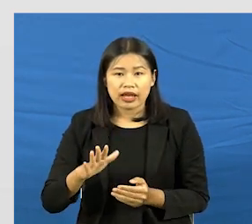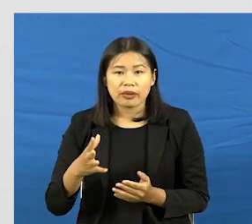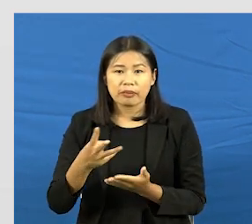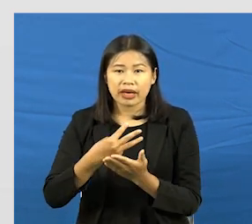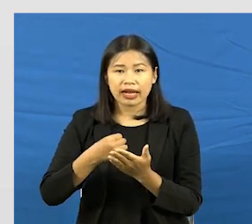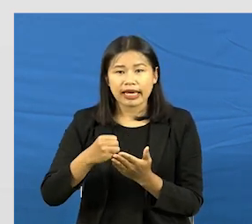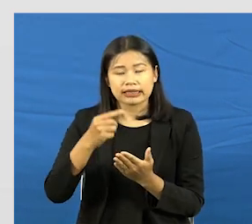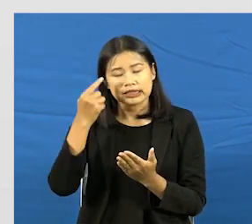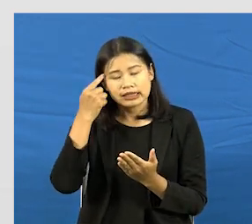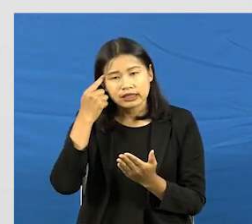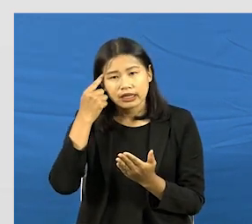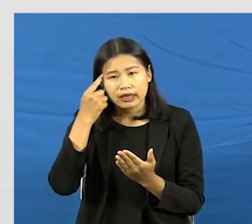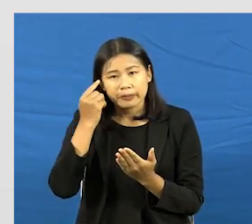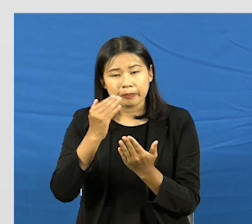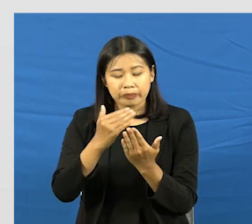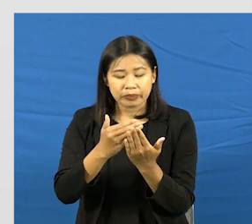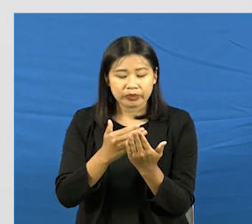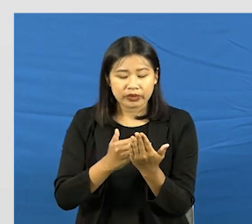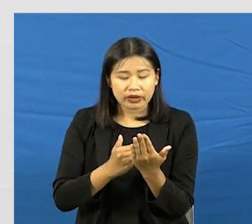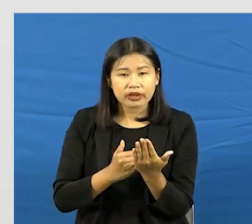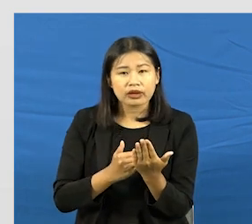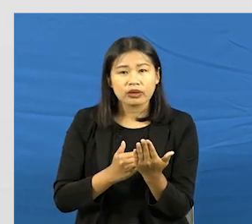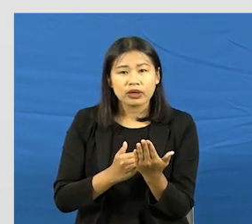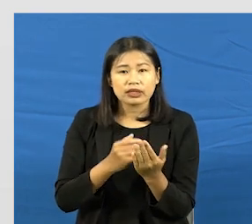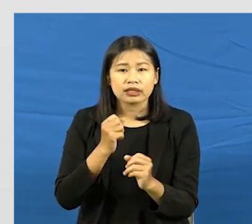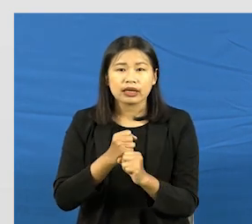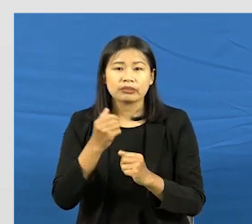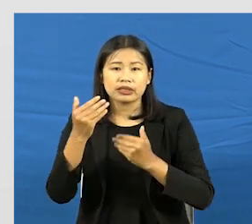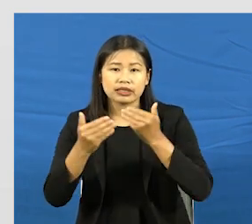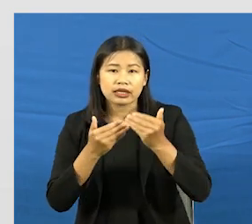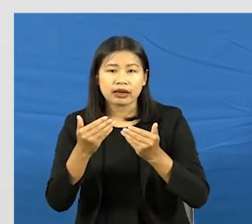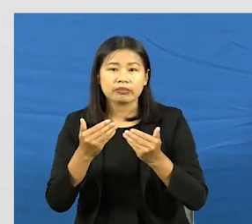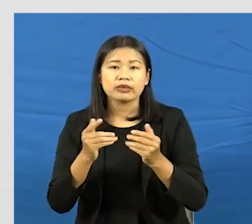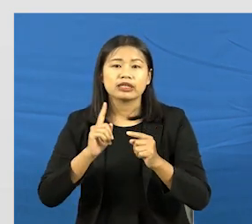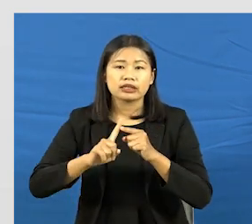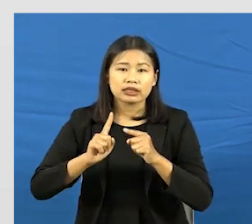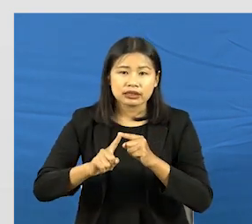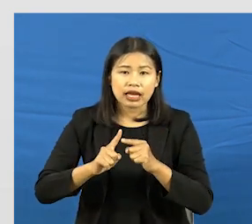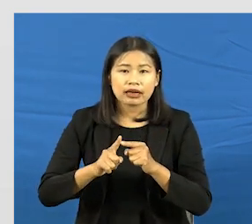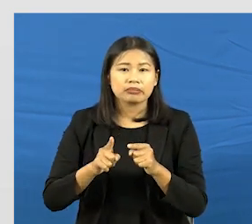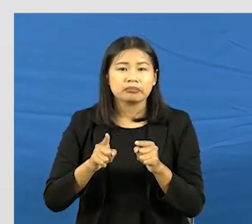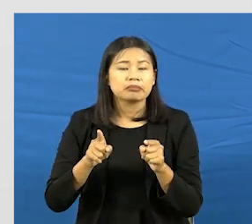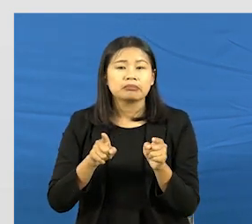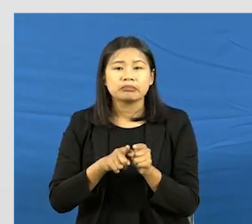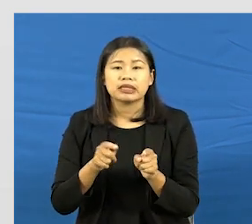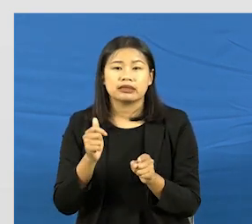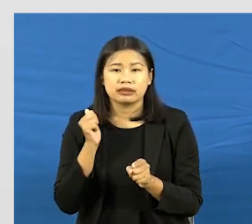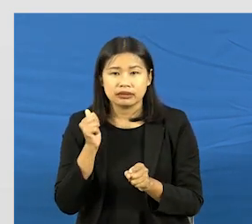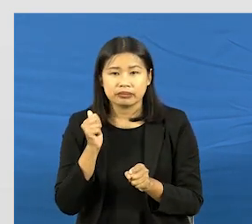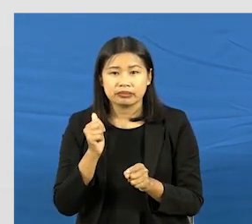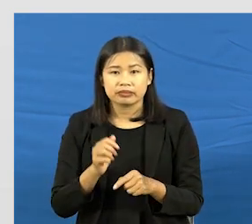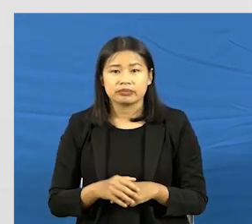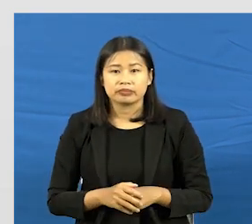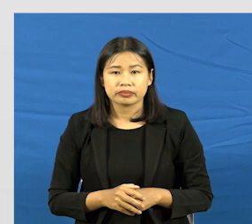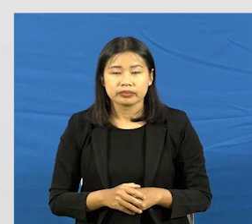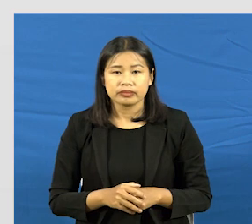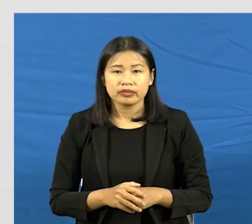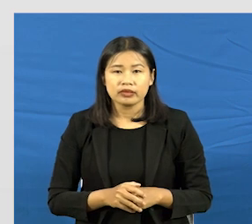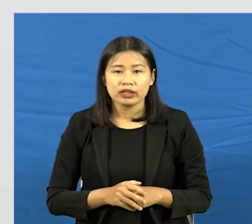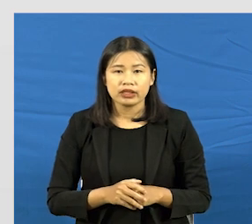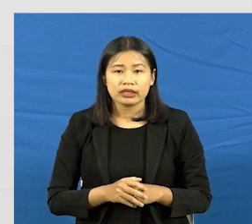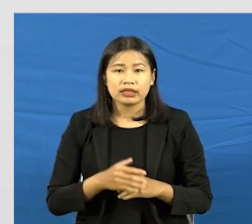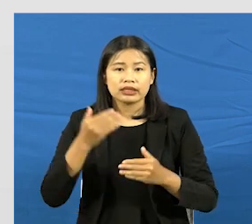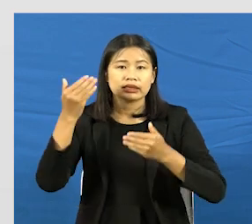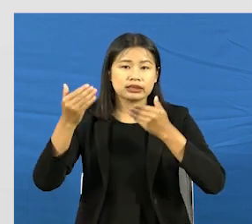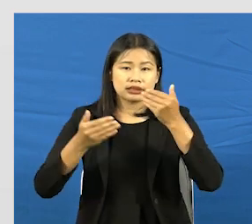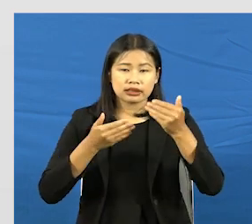จะทำกิจกรรมต่างๆเหล่านั้นเหมือนเดิมนะครับเพราะฉะนั้นกิจกรรมประจำปีนะครับโดยป